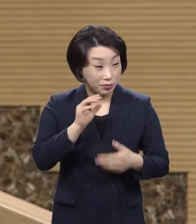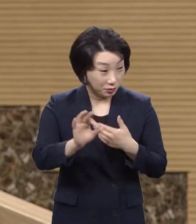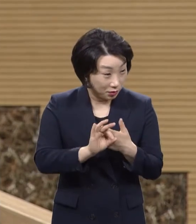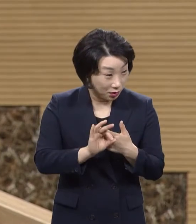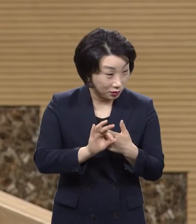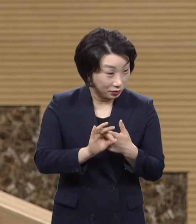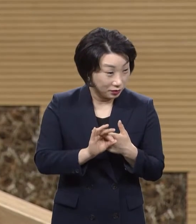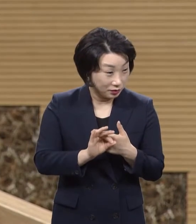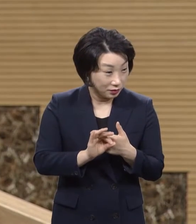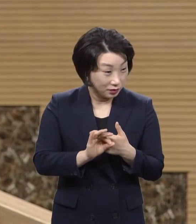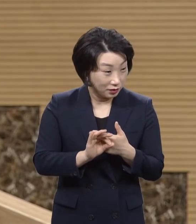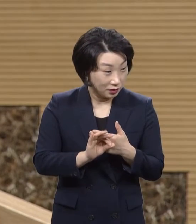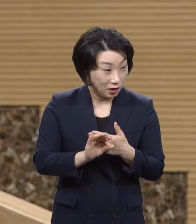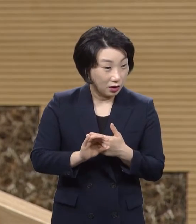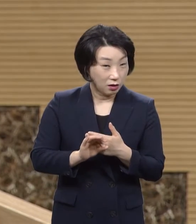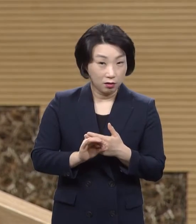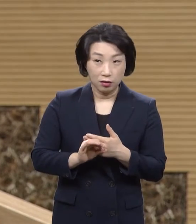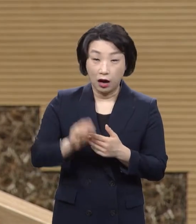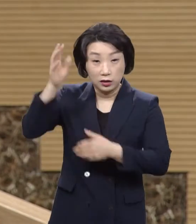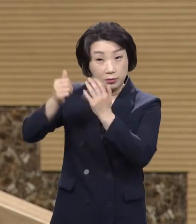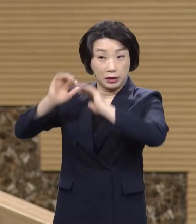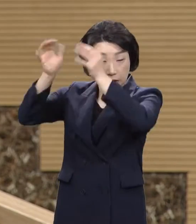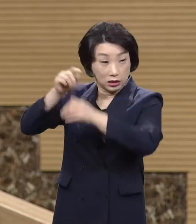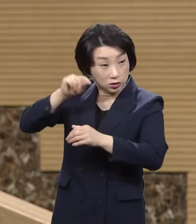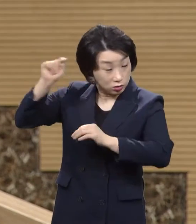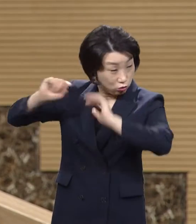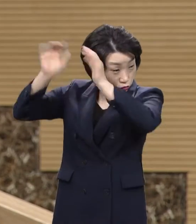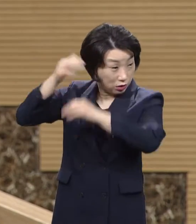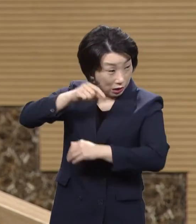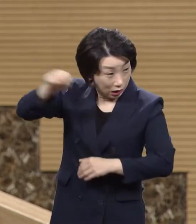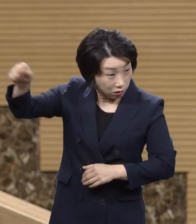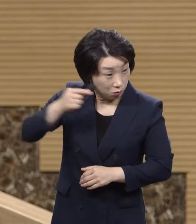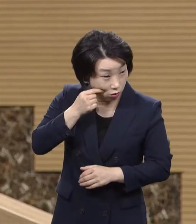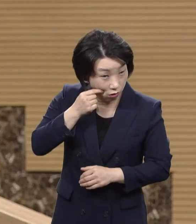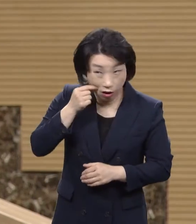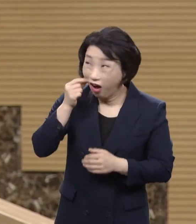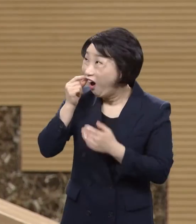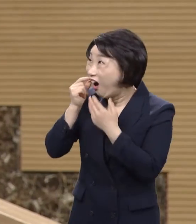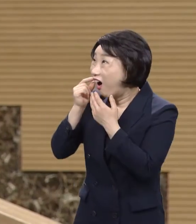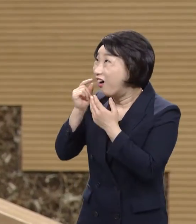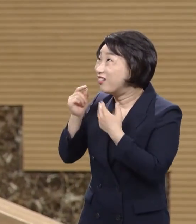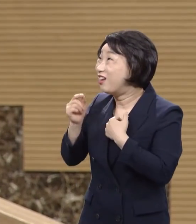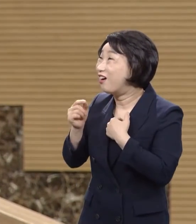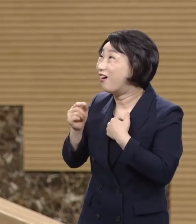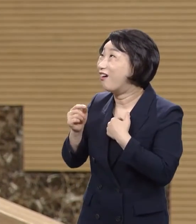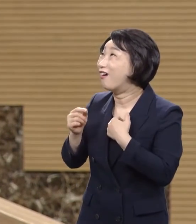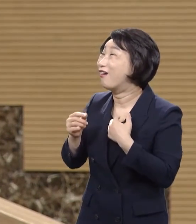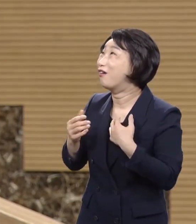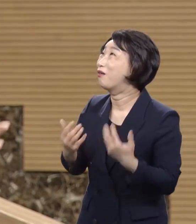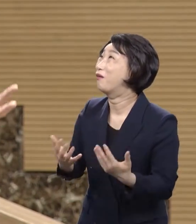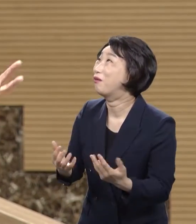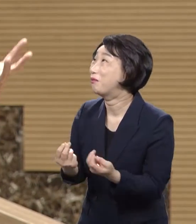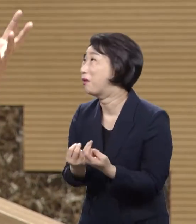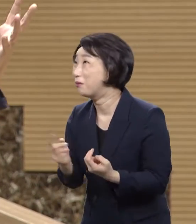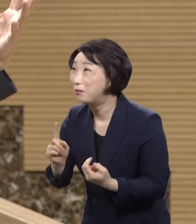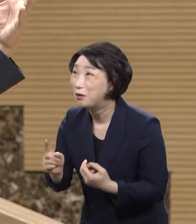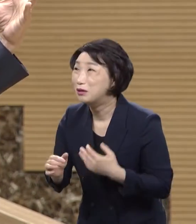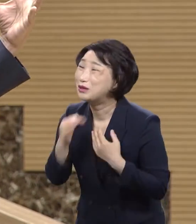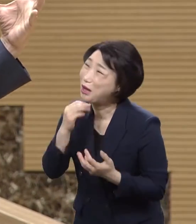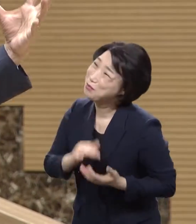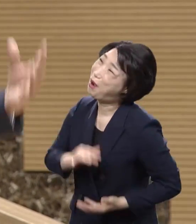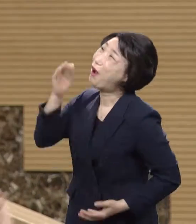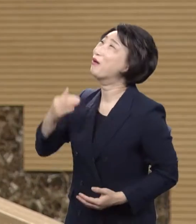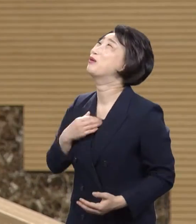아니하면 하나님 나라 천국 못 가. 그러니까 아니 어떻게 내가 나이가